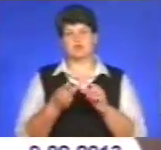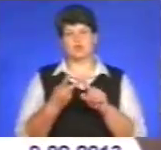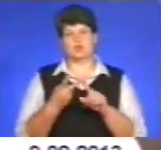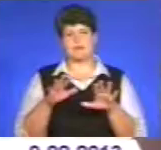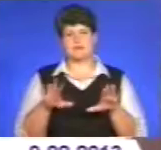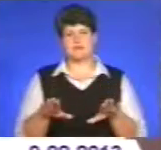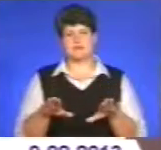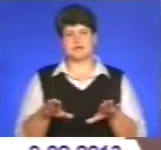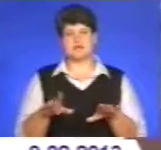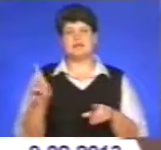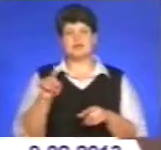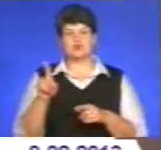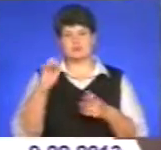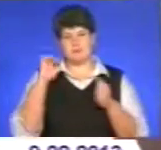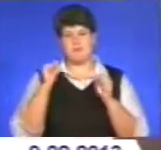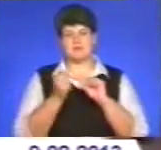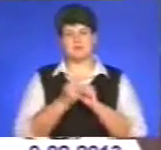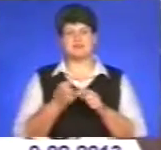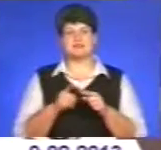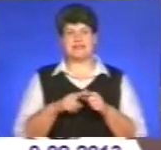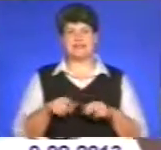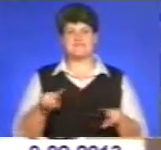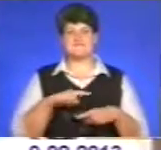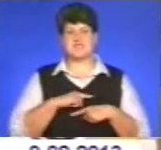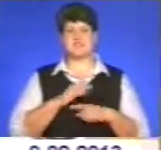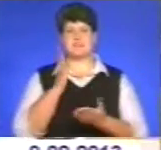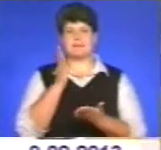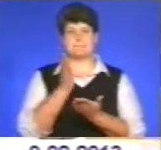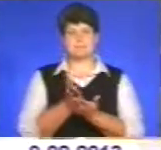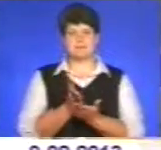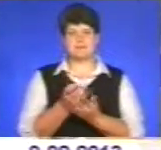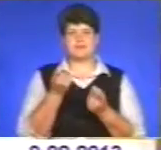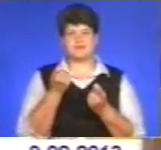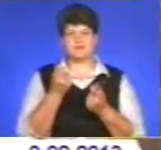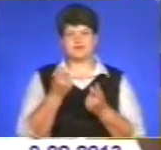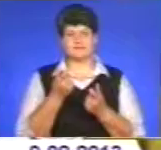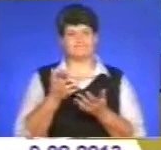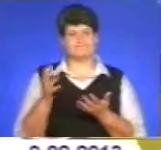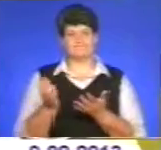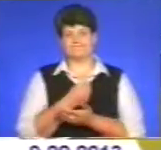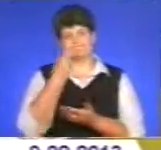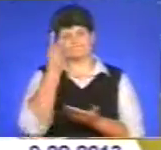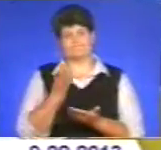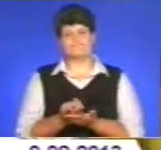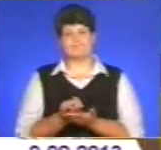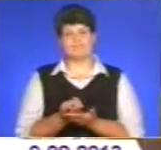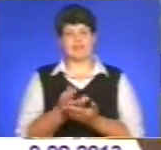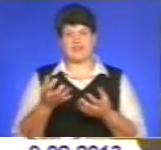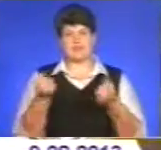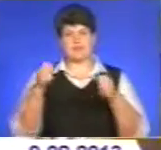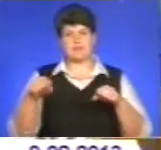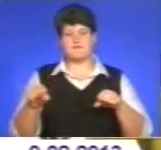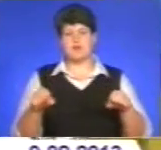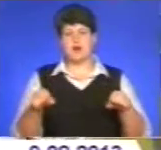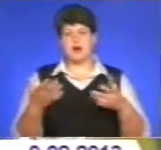Дуже запам'яталося те, що на фінішній прямій трошки невдачу отримав, впав, не втримав руль. Ну